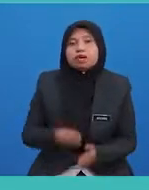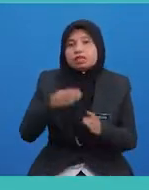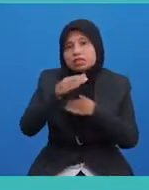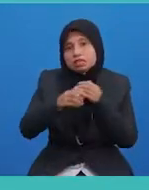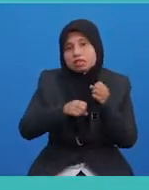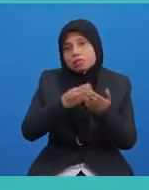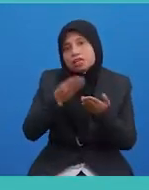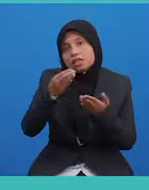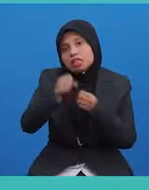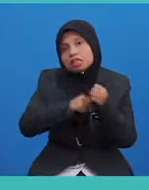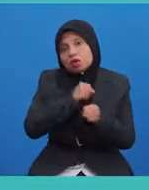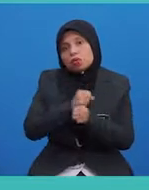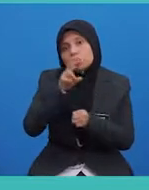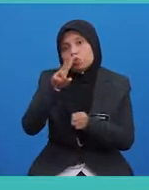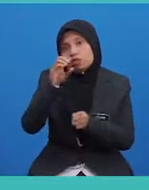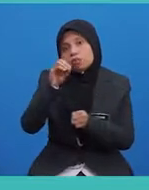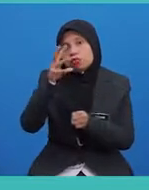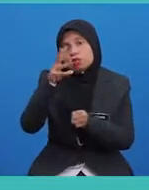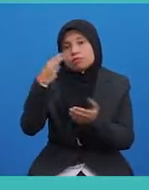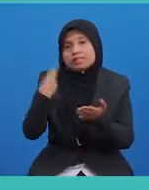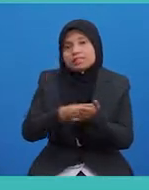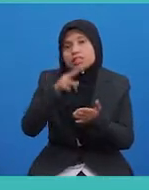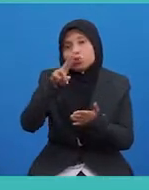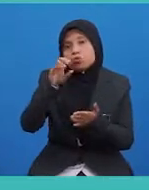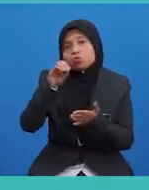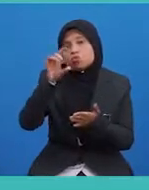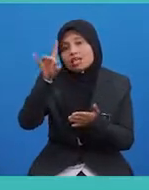tahun 2016 hingga 2018.